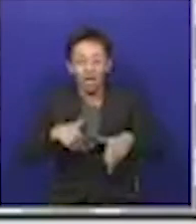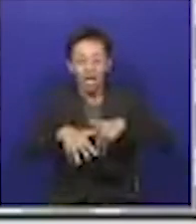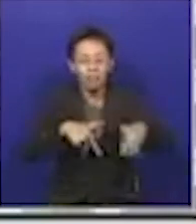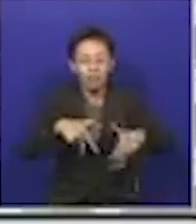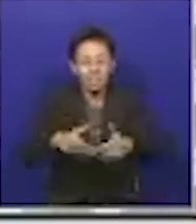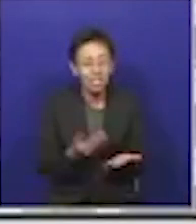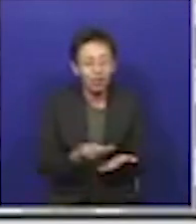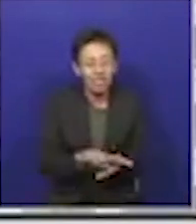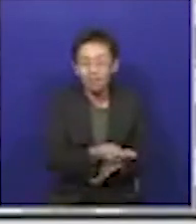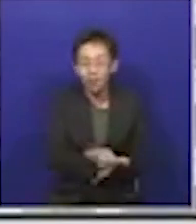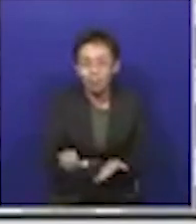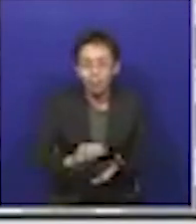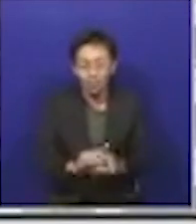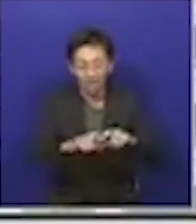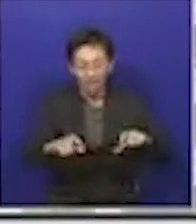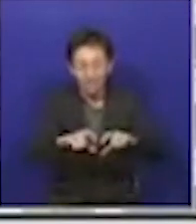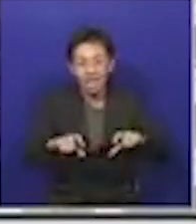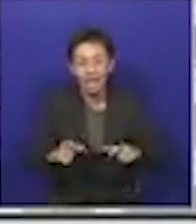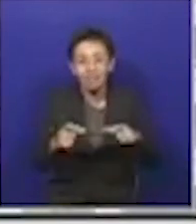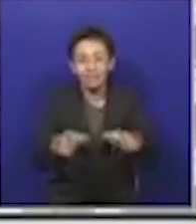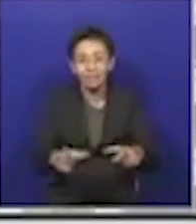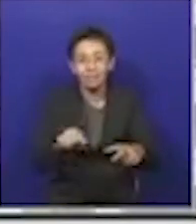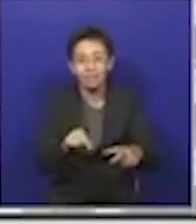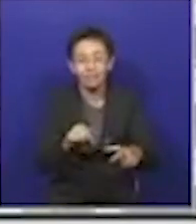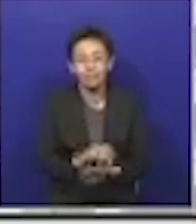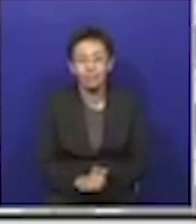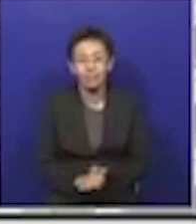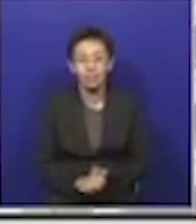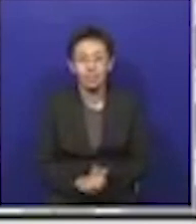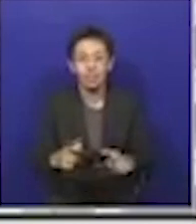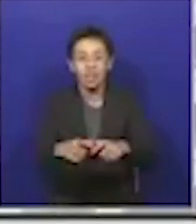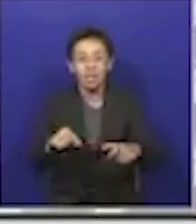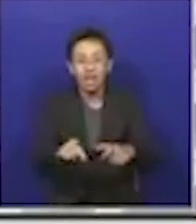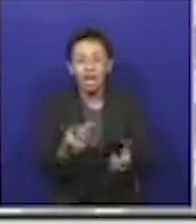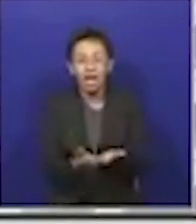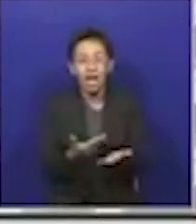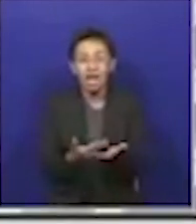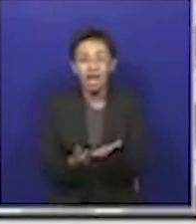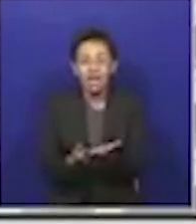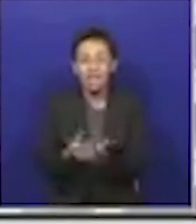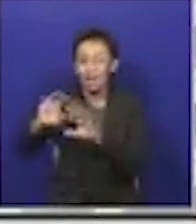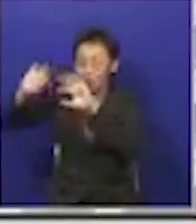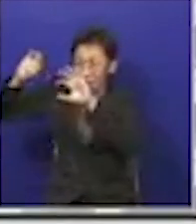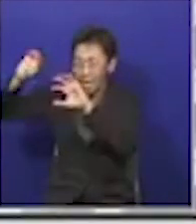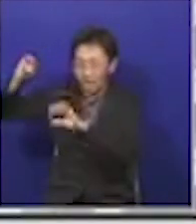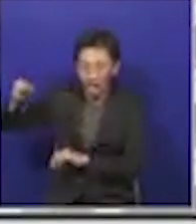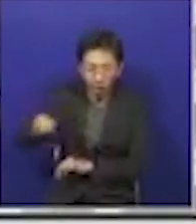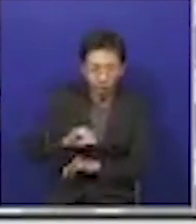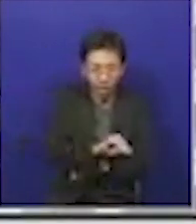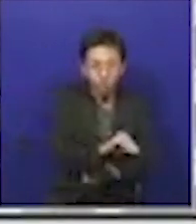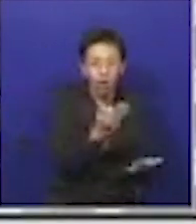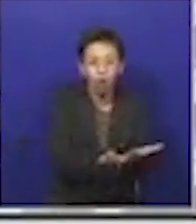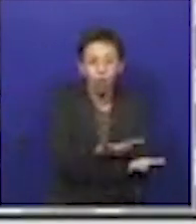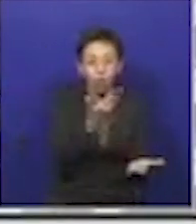ถือคีย์การ์ดไปให้เขาอ่านนะฮะเงินก็เทจากกระเป๋ารัฐเนี่ยไปเข้ากระเป๋าเจ้าสั